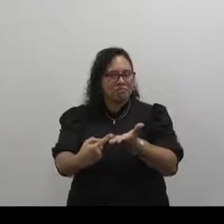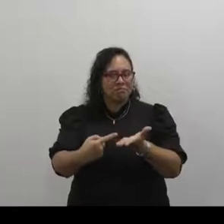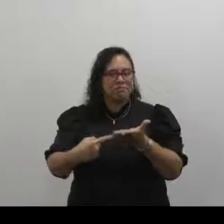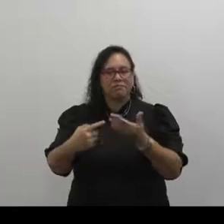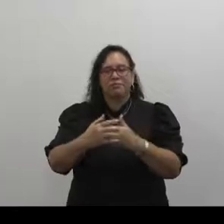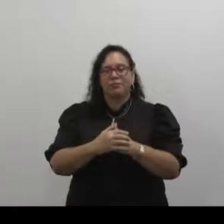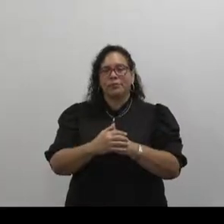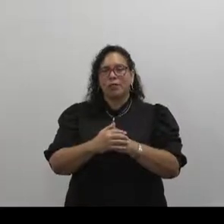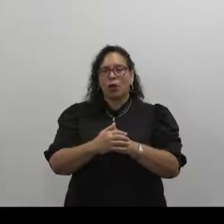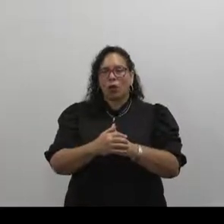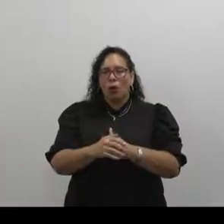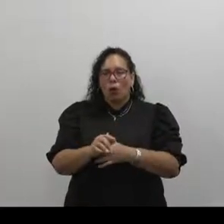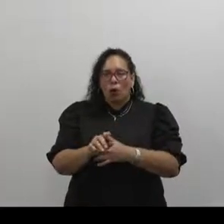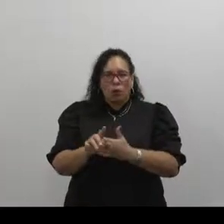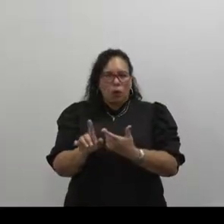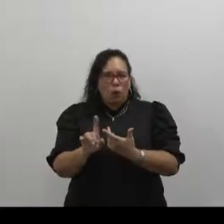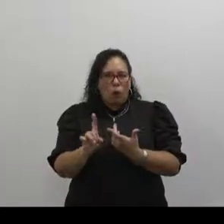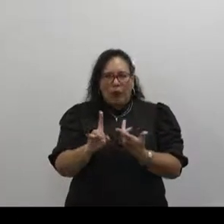chấm niên cả là bóc kế